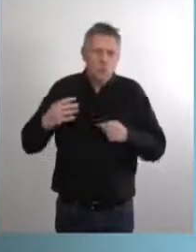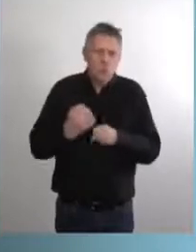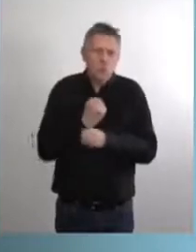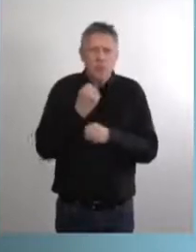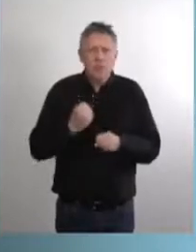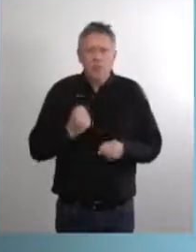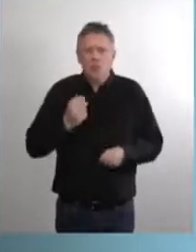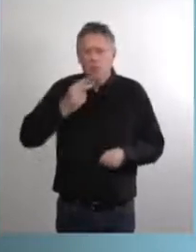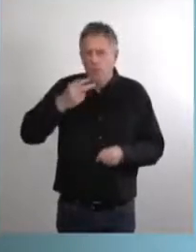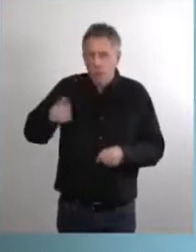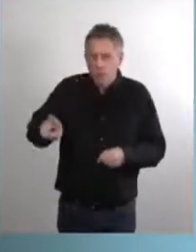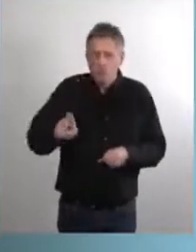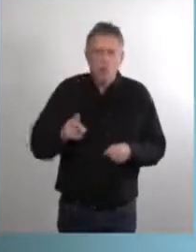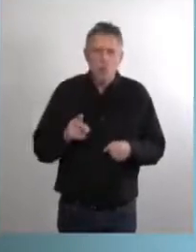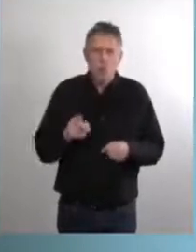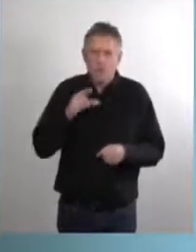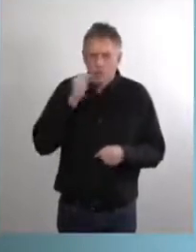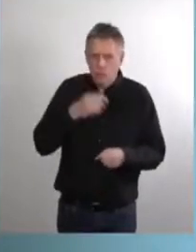part